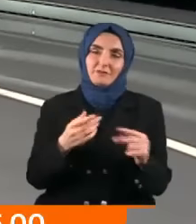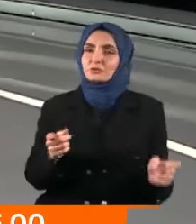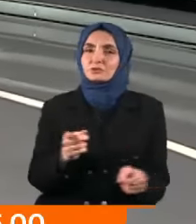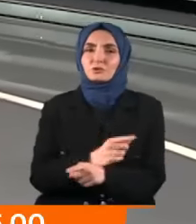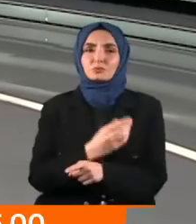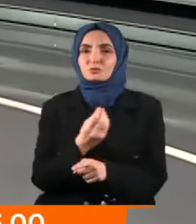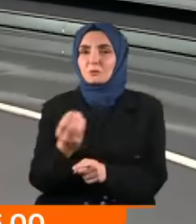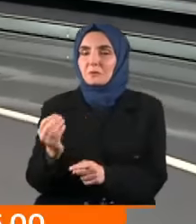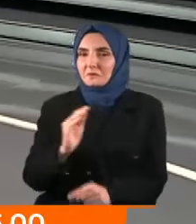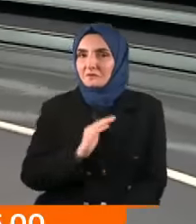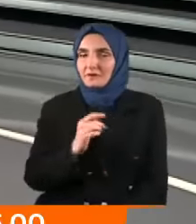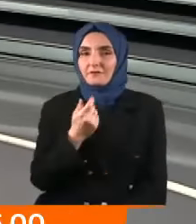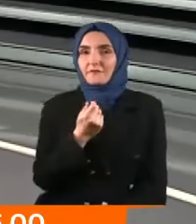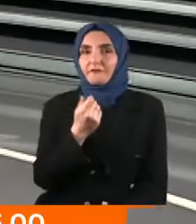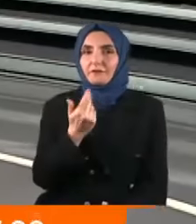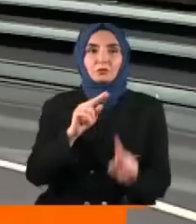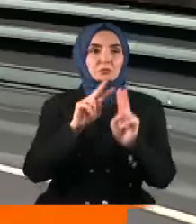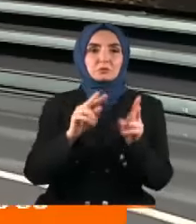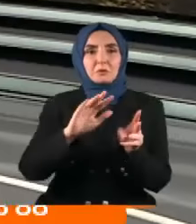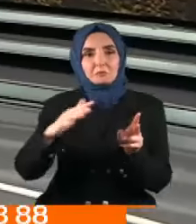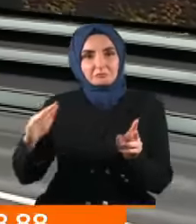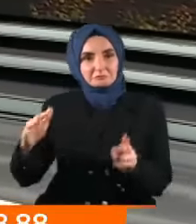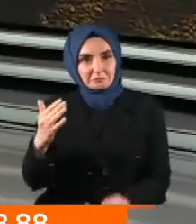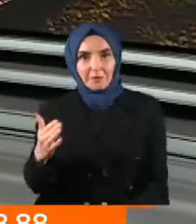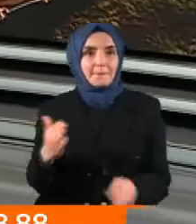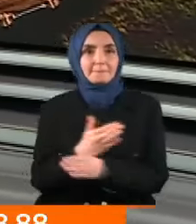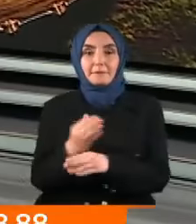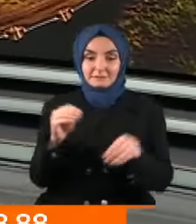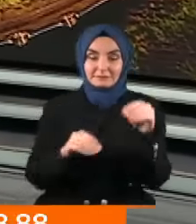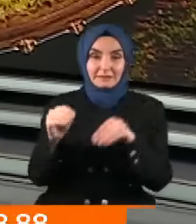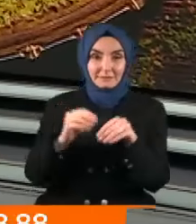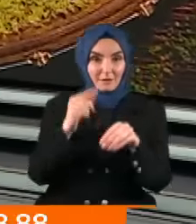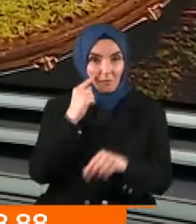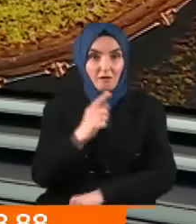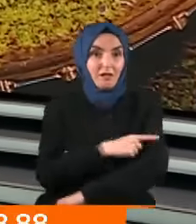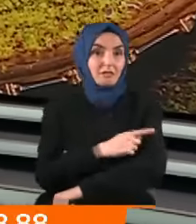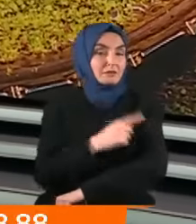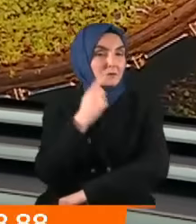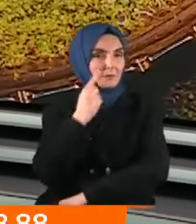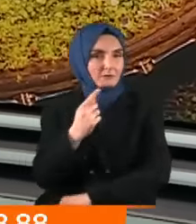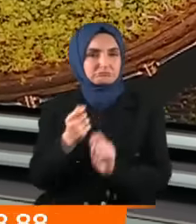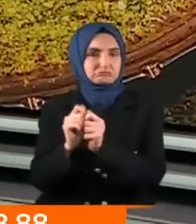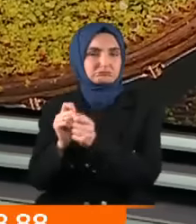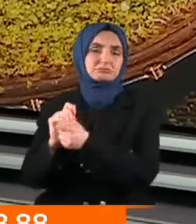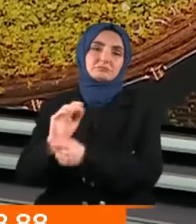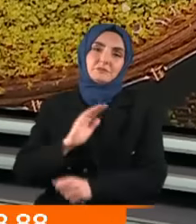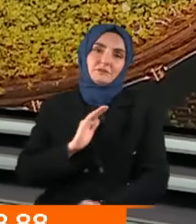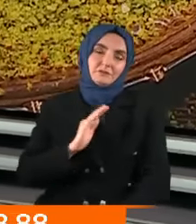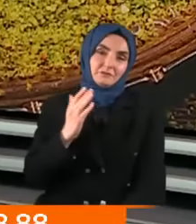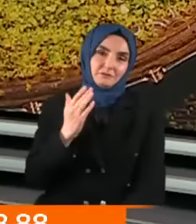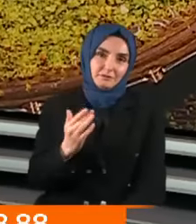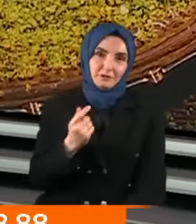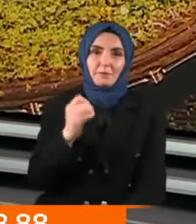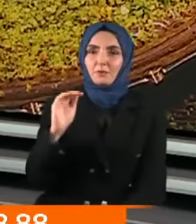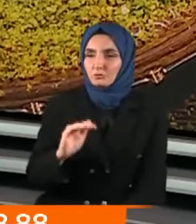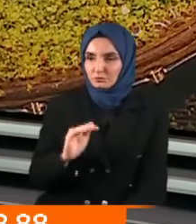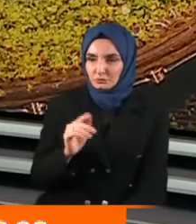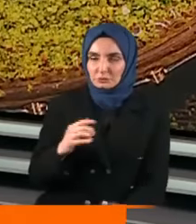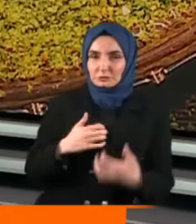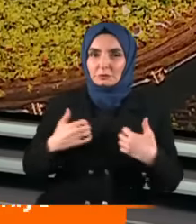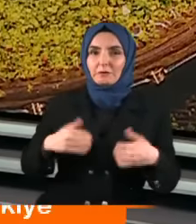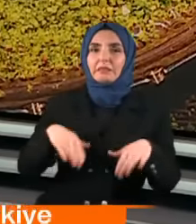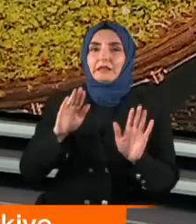her işletmeye, içine konan malzemeye göre, kaliteye göre değişebiliyor. Tabii bir taraftan da ucuzsa güvenilir değildir